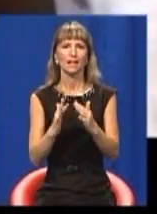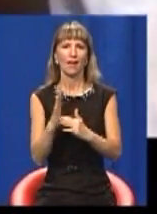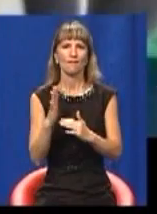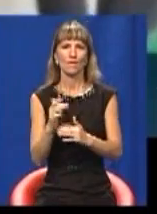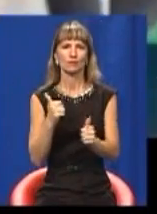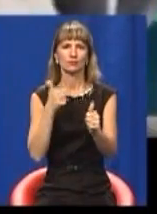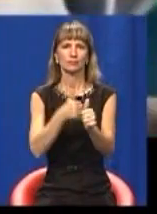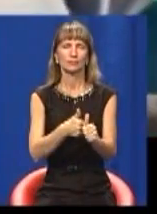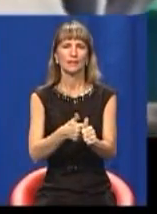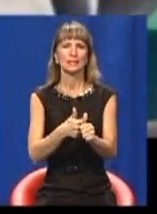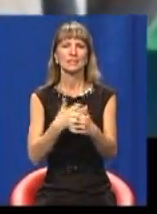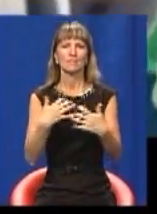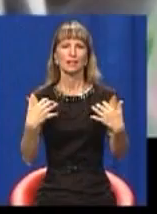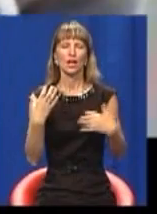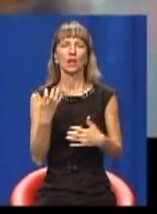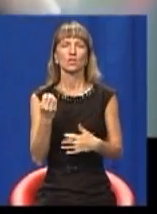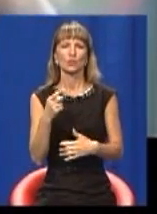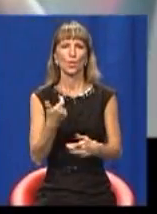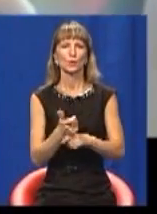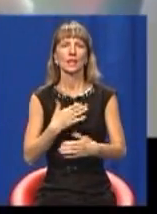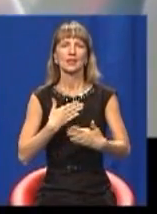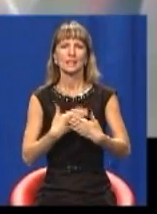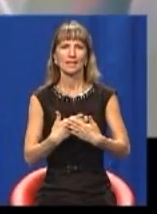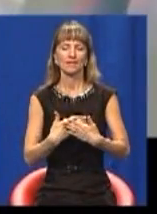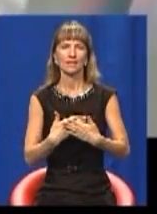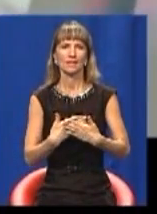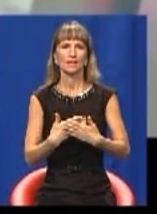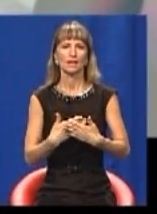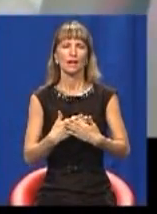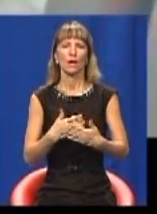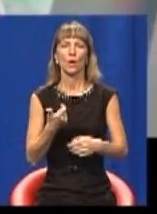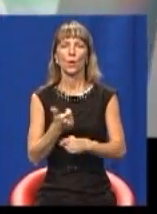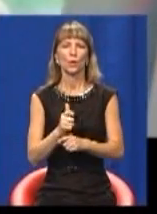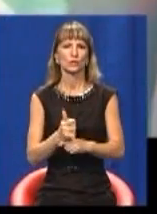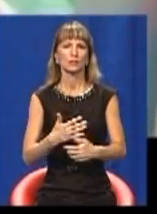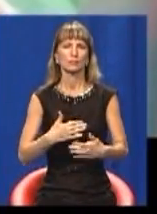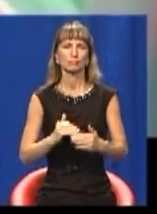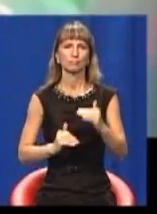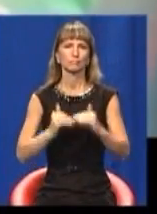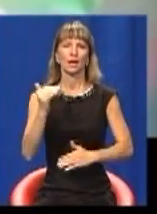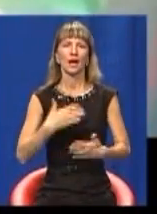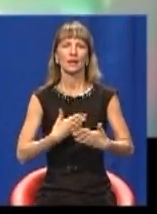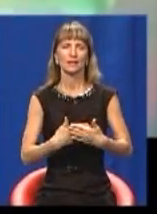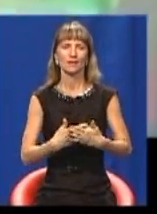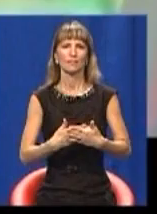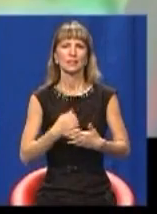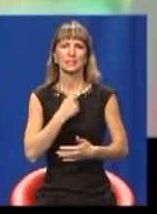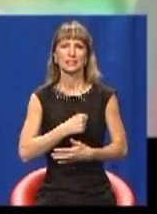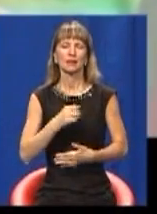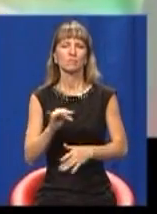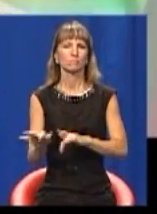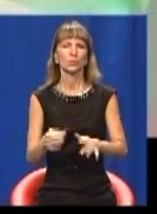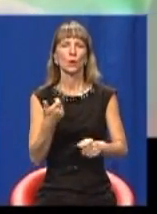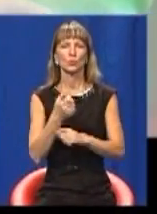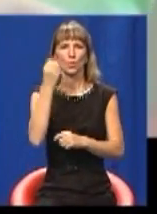переслідуючи звіра. А ще ратери досить енергійні, виділяються підвищеною активністю, агресивністю і моторністю. Дуже